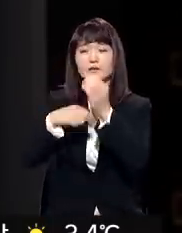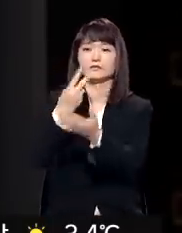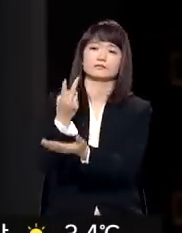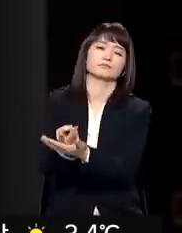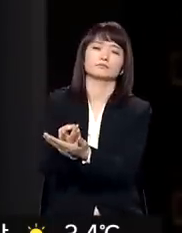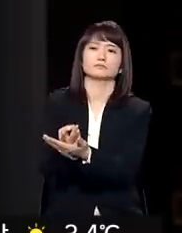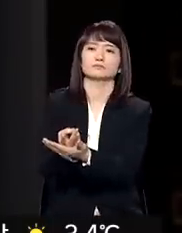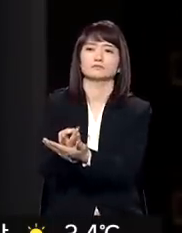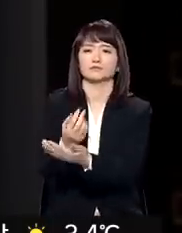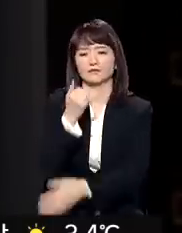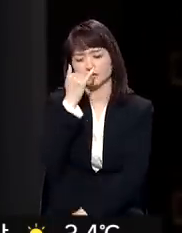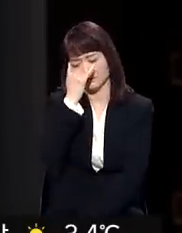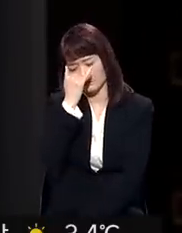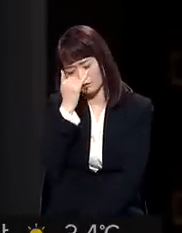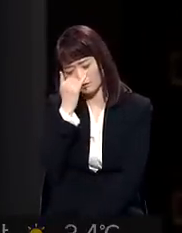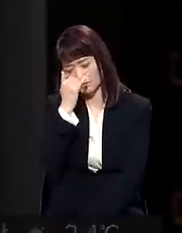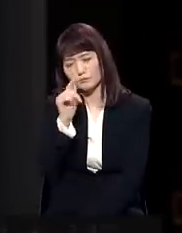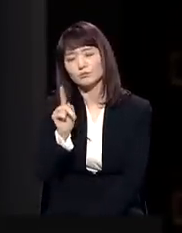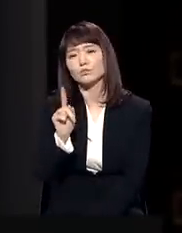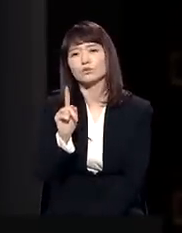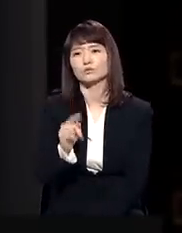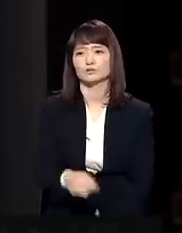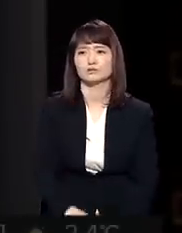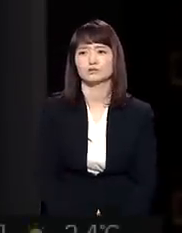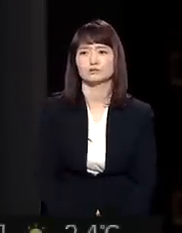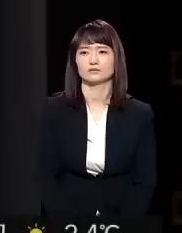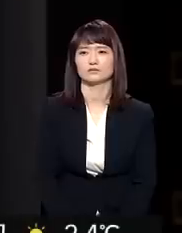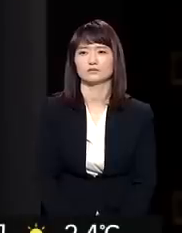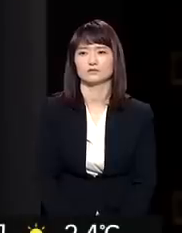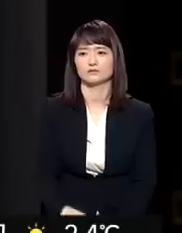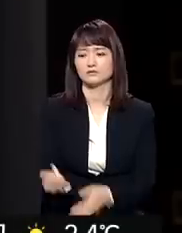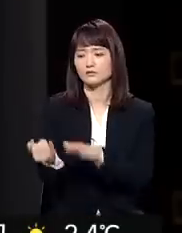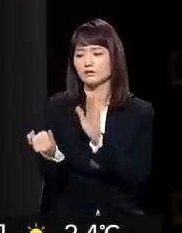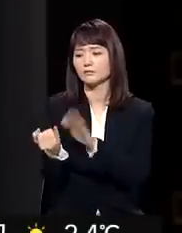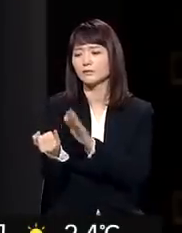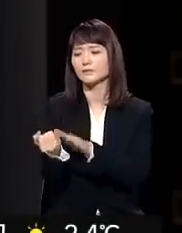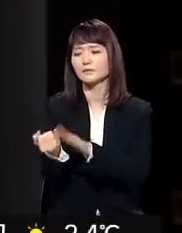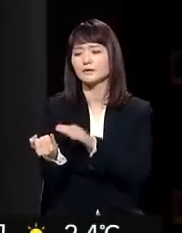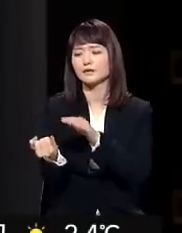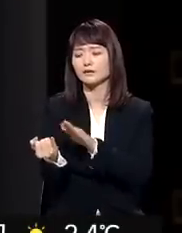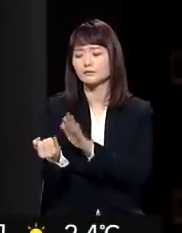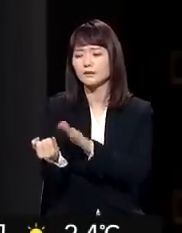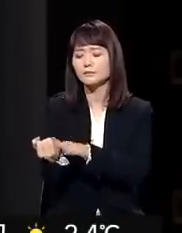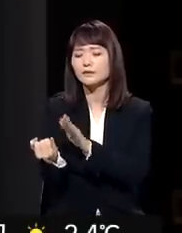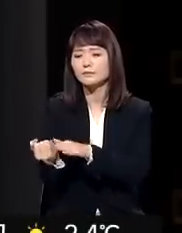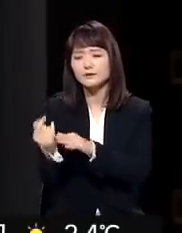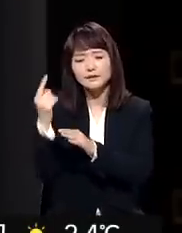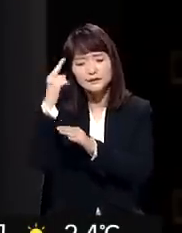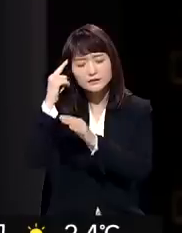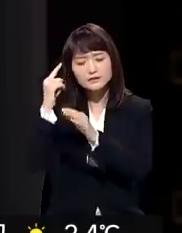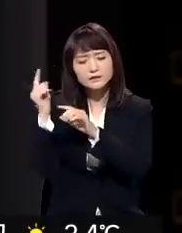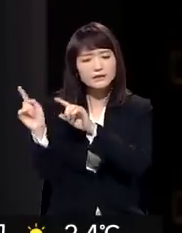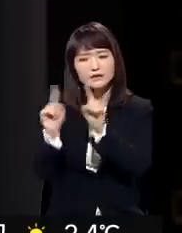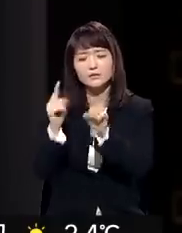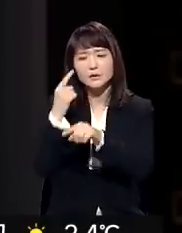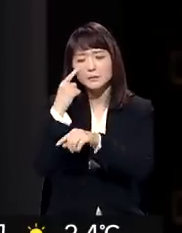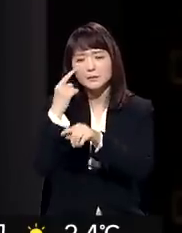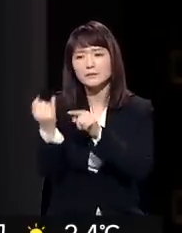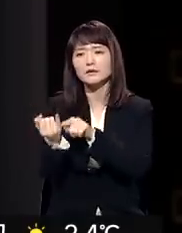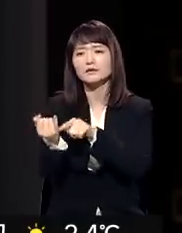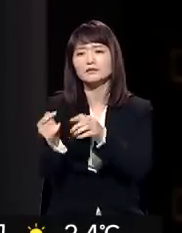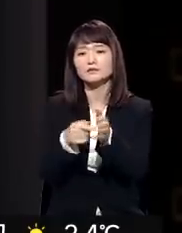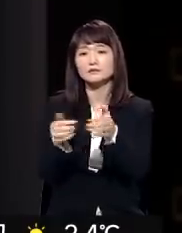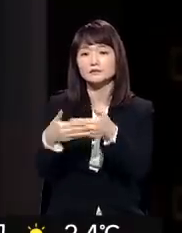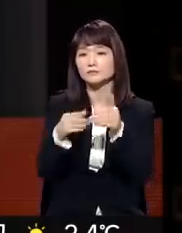코를 골든 뭘 하든 뭐 보통 일어나봐 일어나봐 하면서 좀 의식을 찾아보라고 이렇게 혹은 뭐